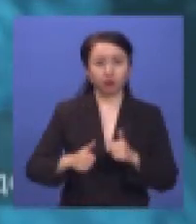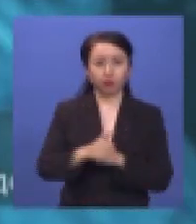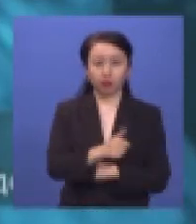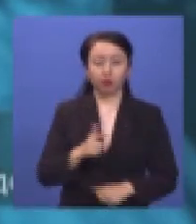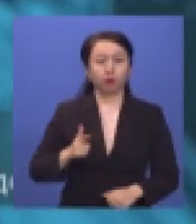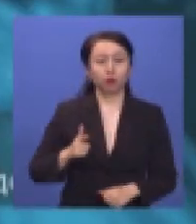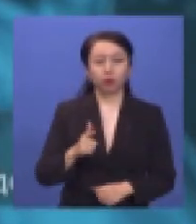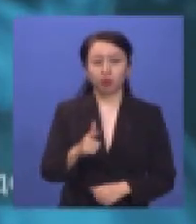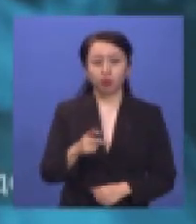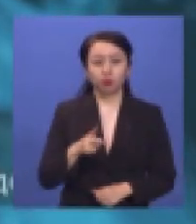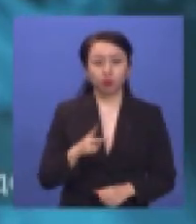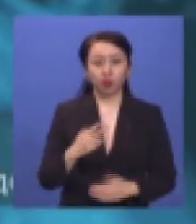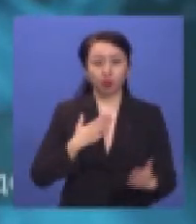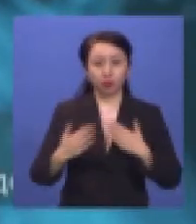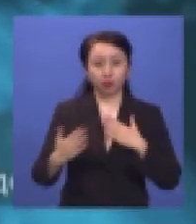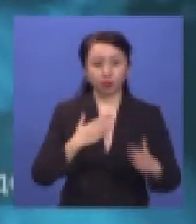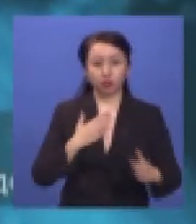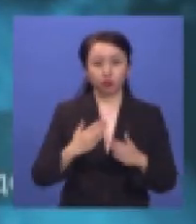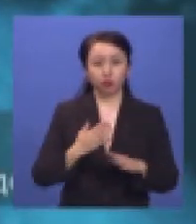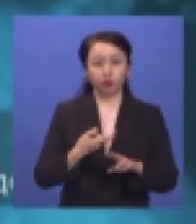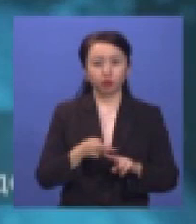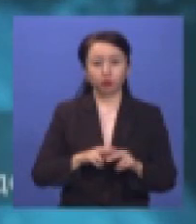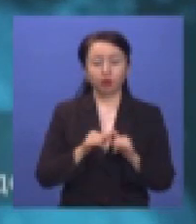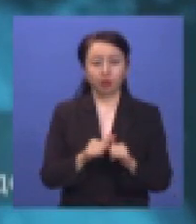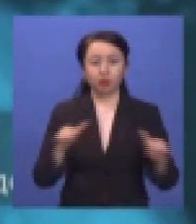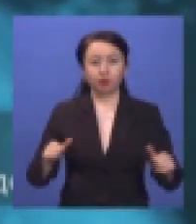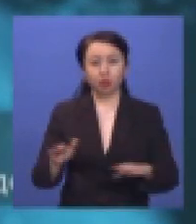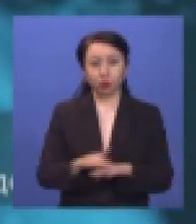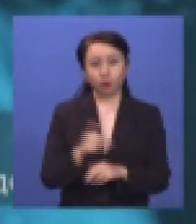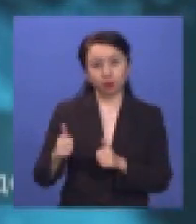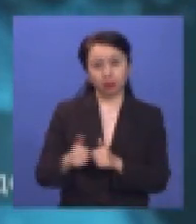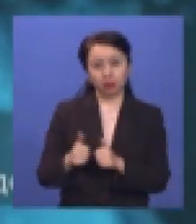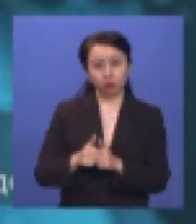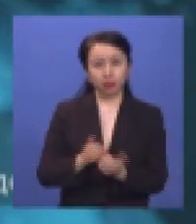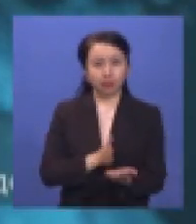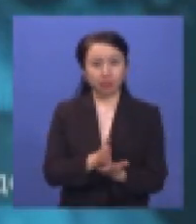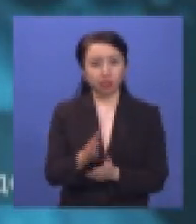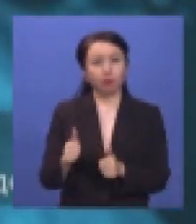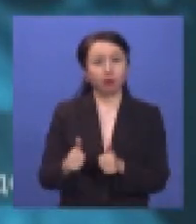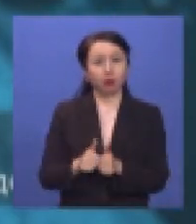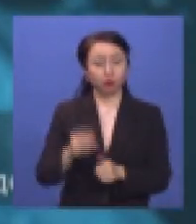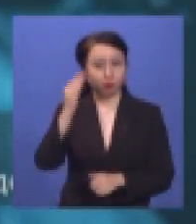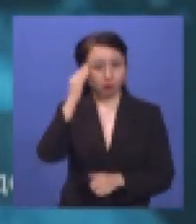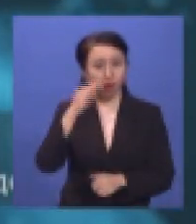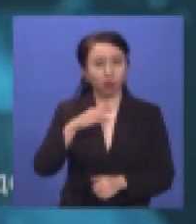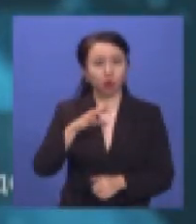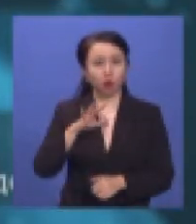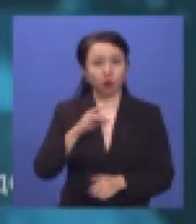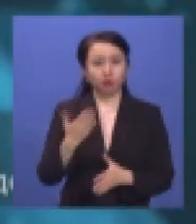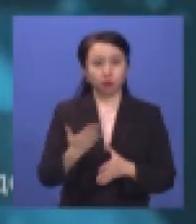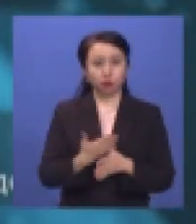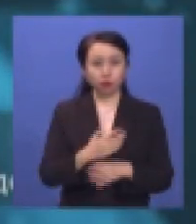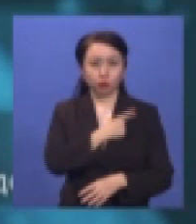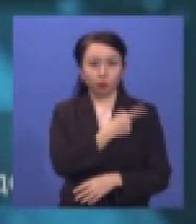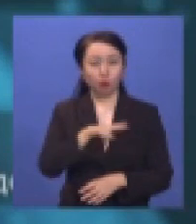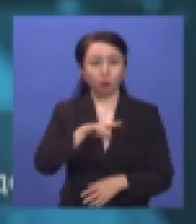двусторонних отношений, которые неизменно развиваются в духе добрососедства и стратегического партнерства. По мнению Касым Жомарта Токаева, благодаря